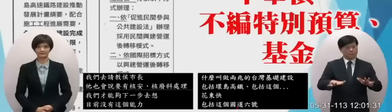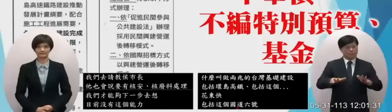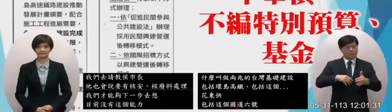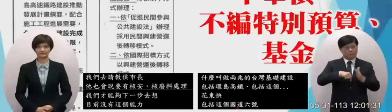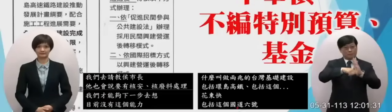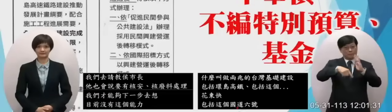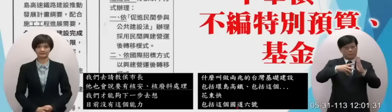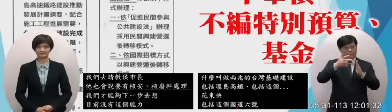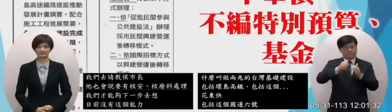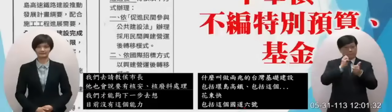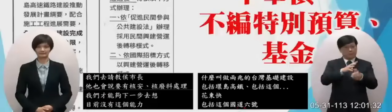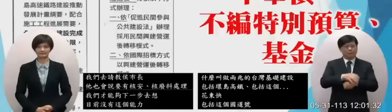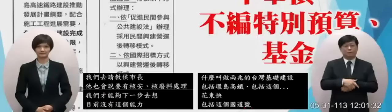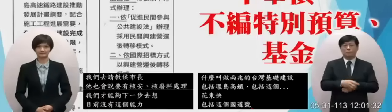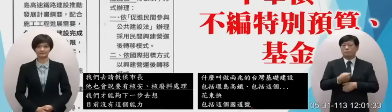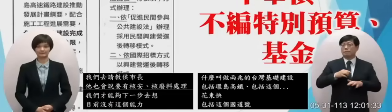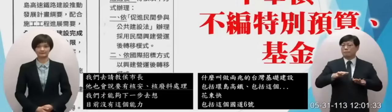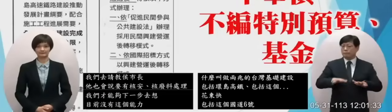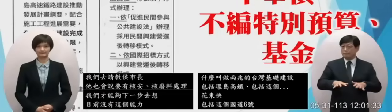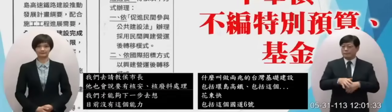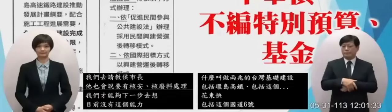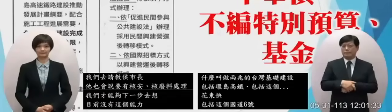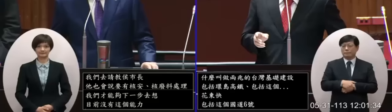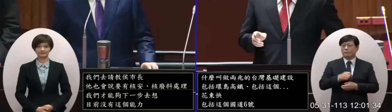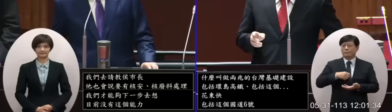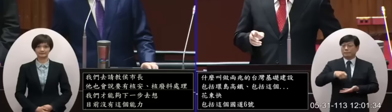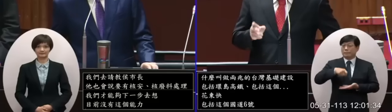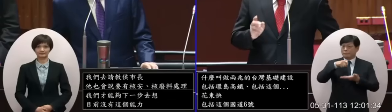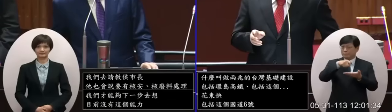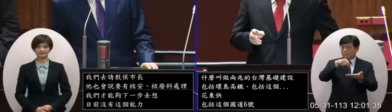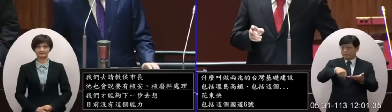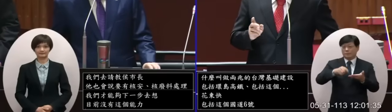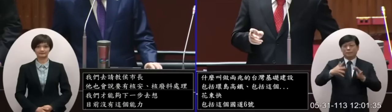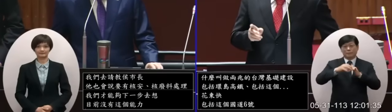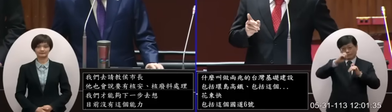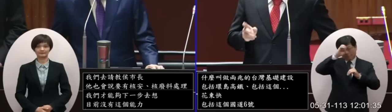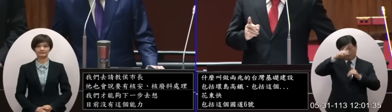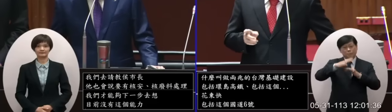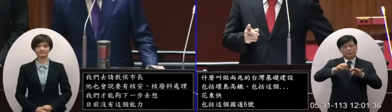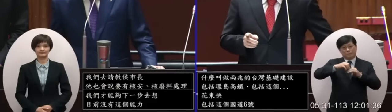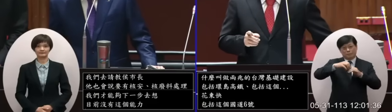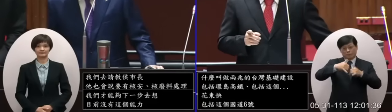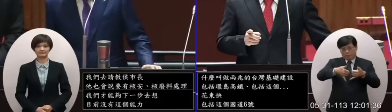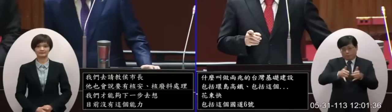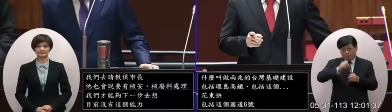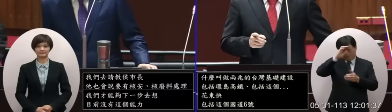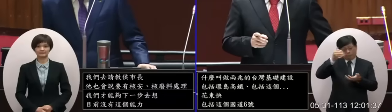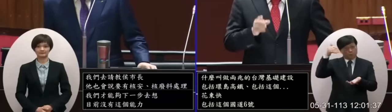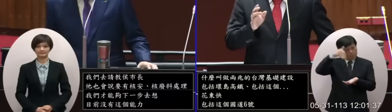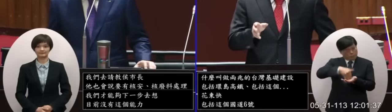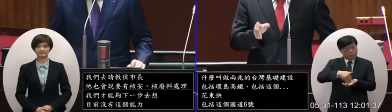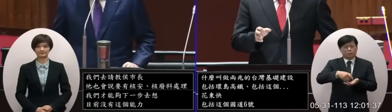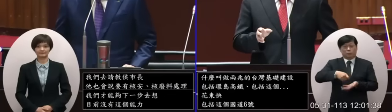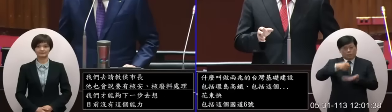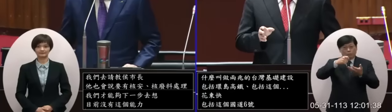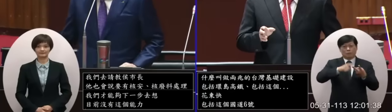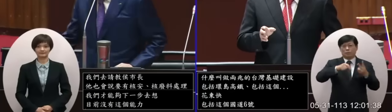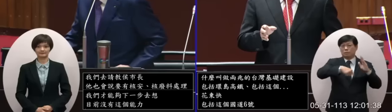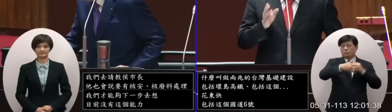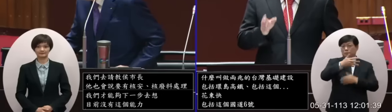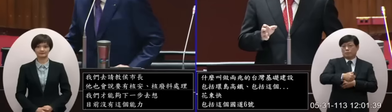长，本席现在提出的国民党、民众党最终版，跟院